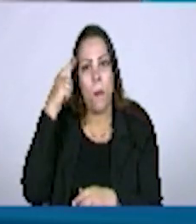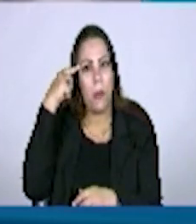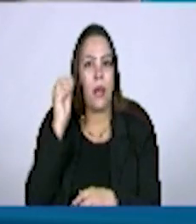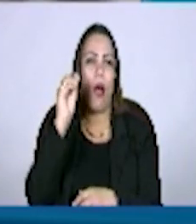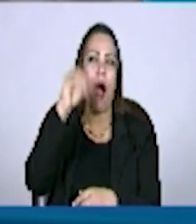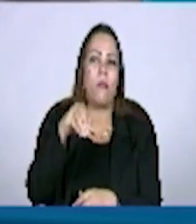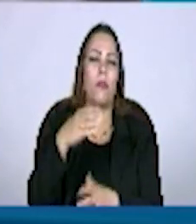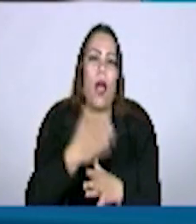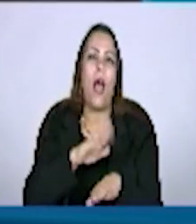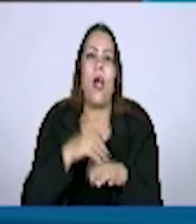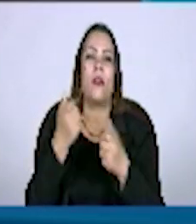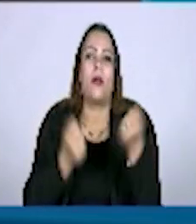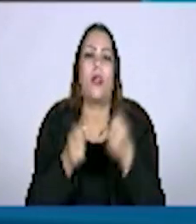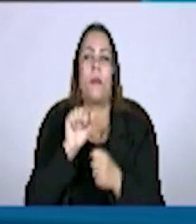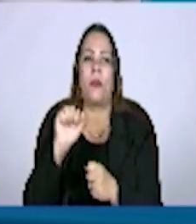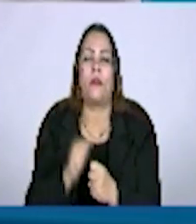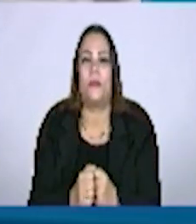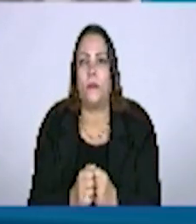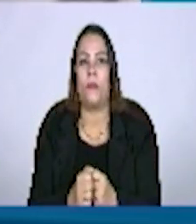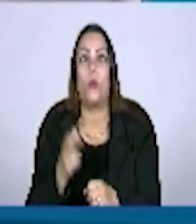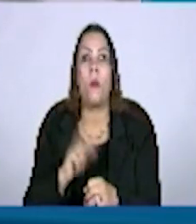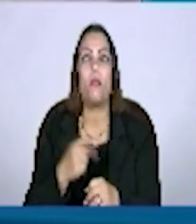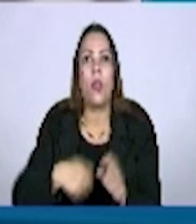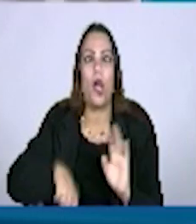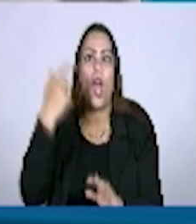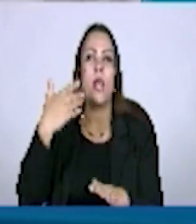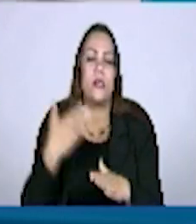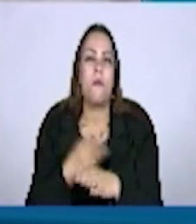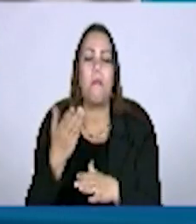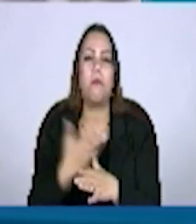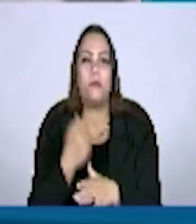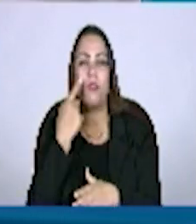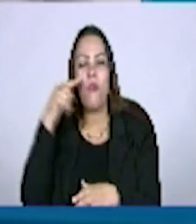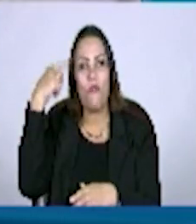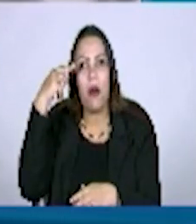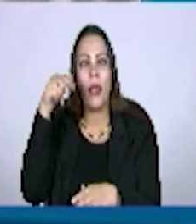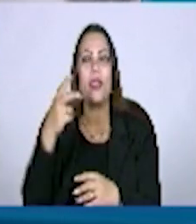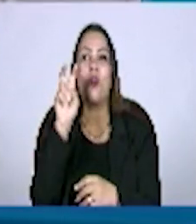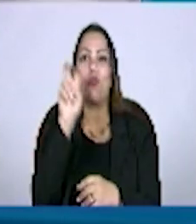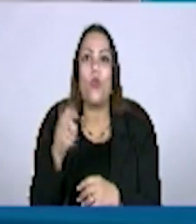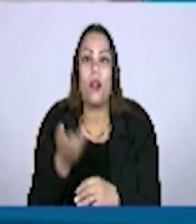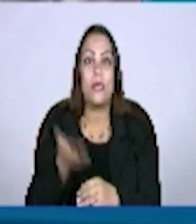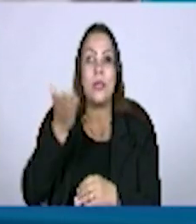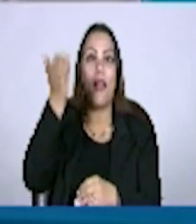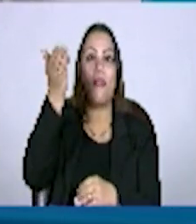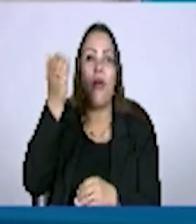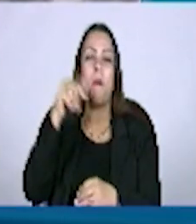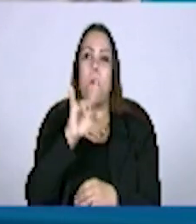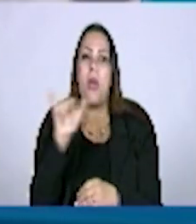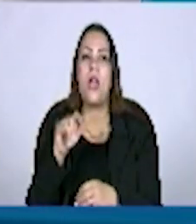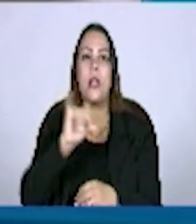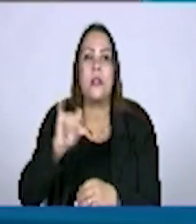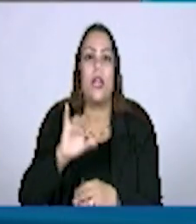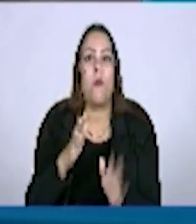التجار للسيارات وغالوا من سعرهم اعتقادا منهم ان الدولار هيوصل ل 100 جنيه